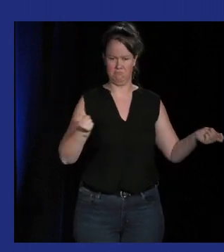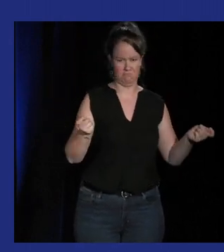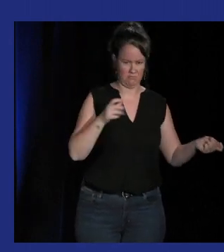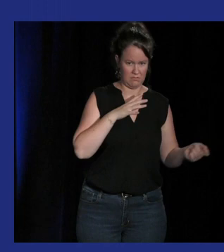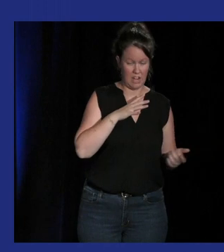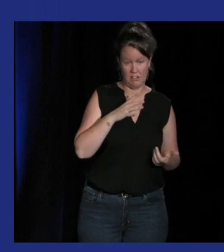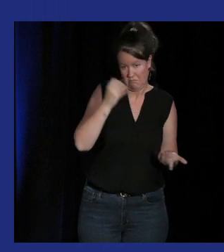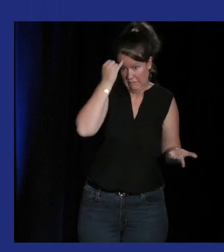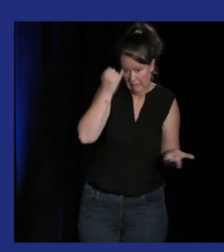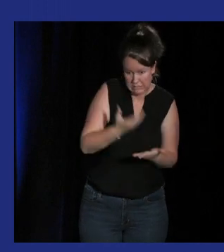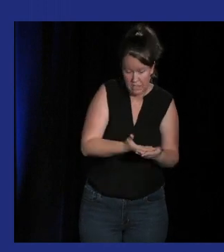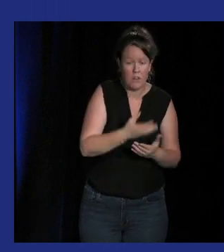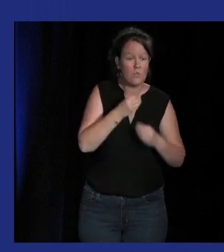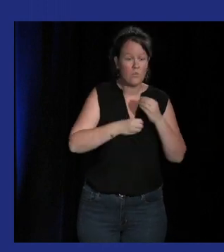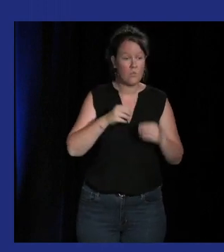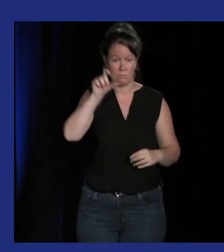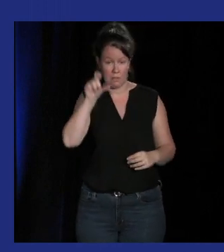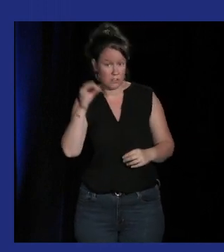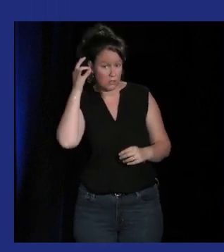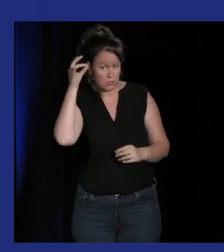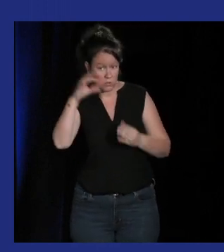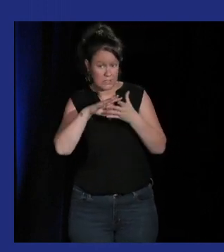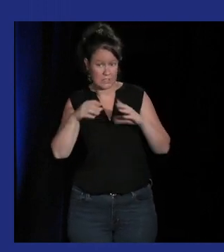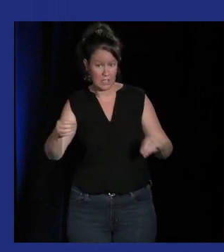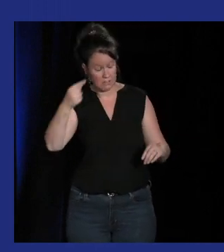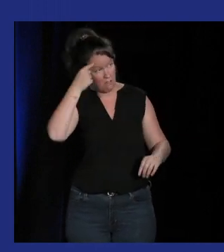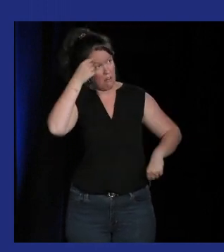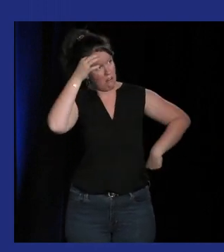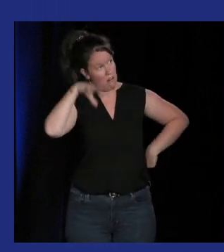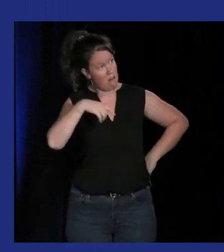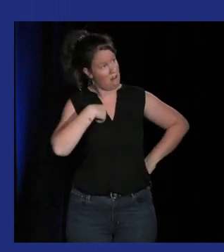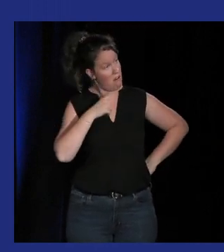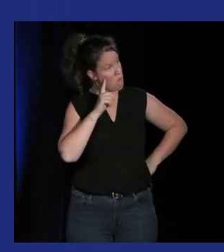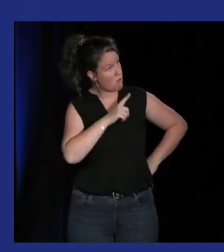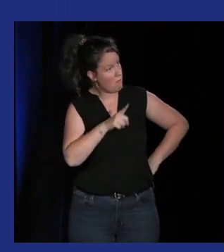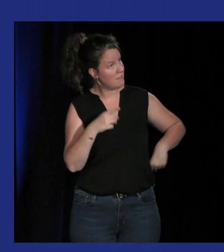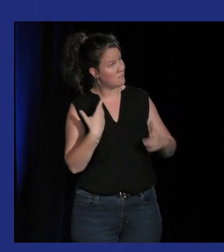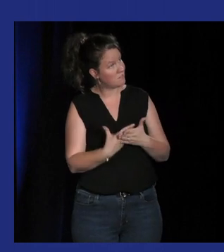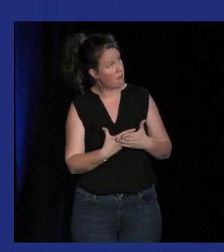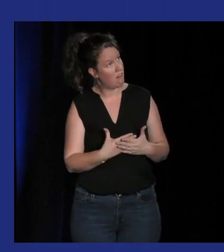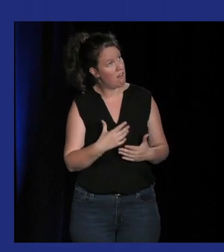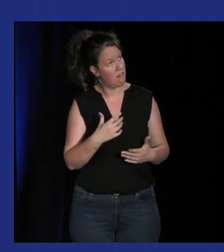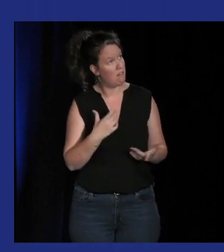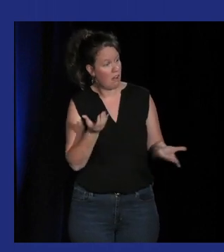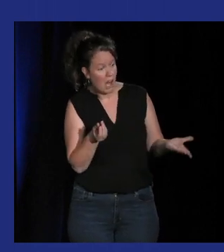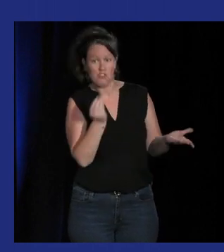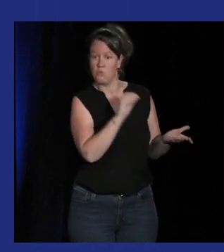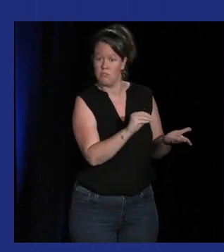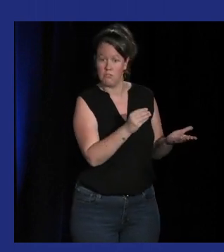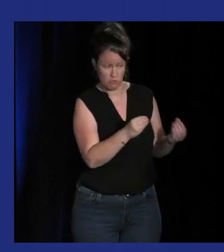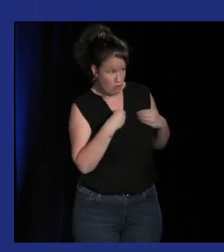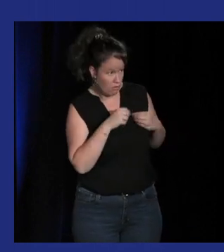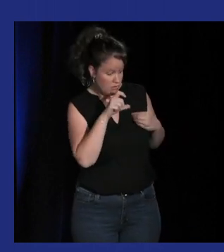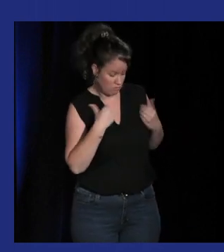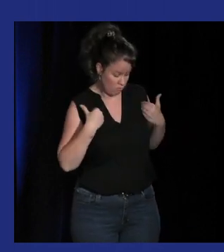qu'il y a une un jour une idée tiens et si on faisait ça tiens ça ça pourrait aider au gameplay et rajouter du